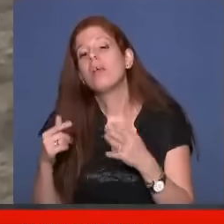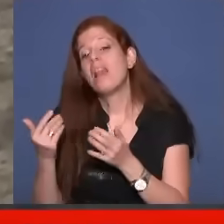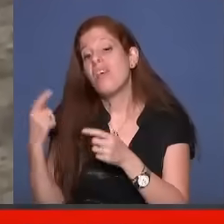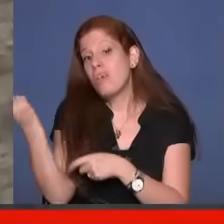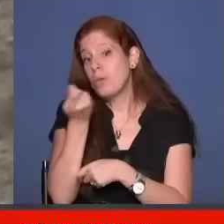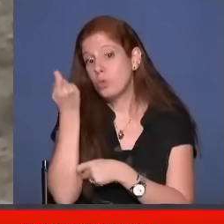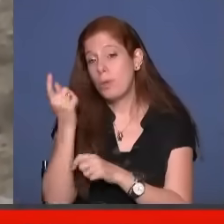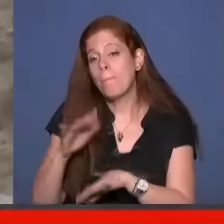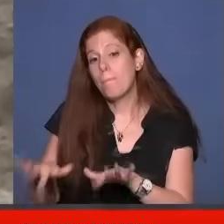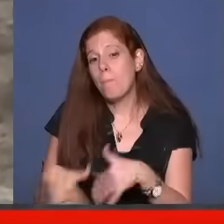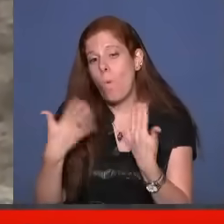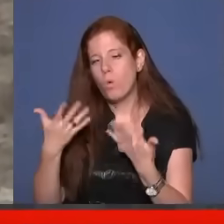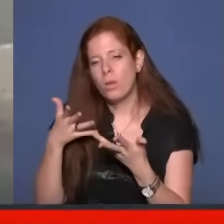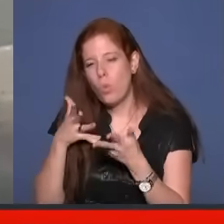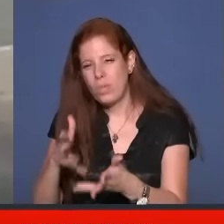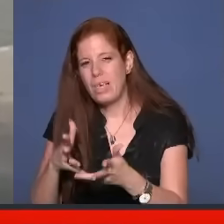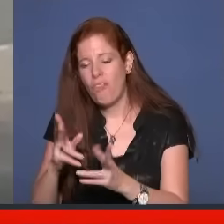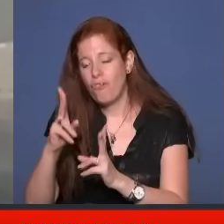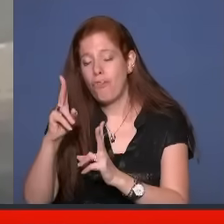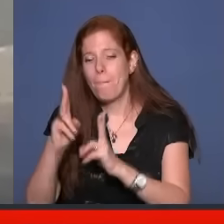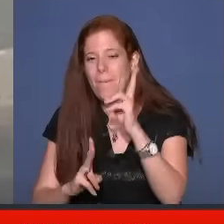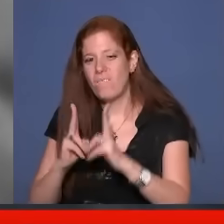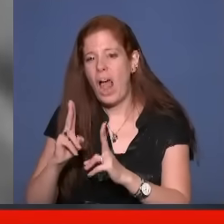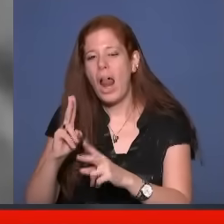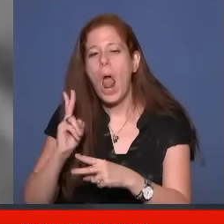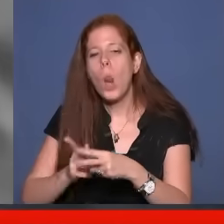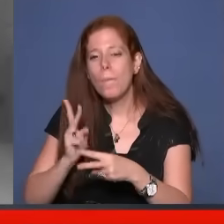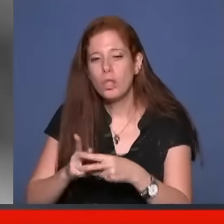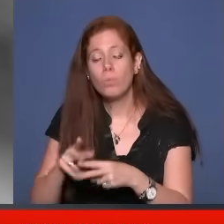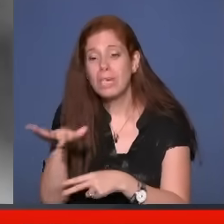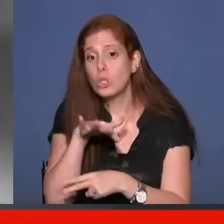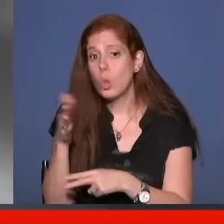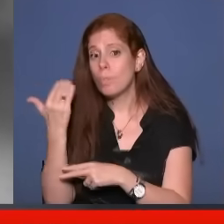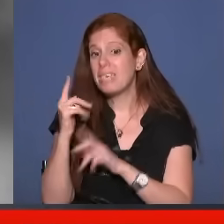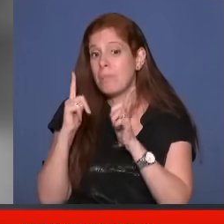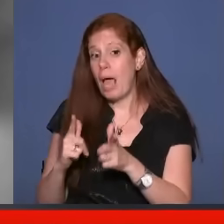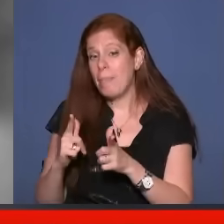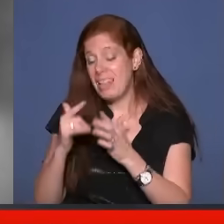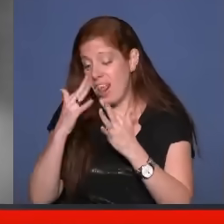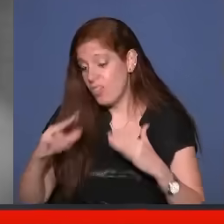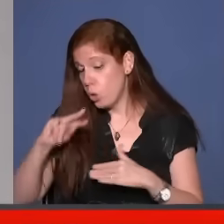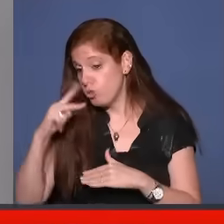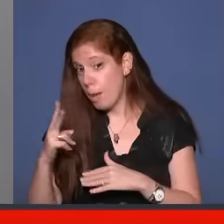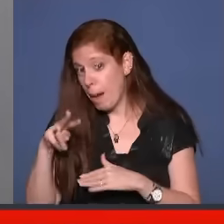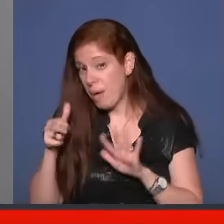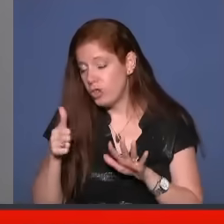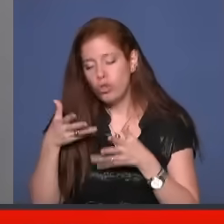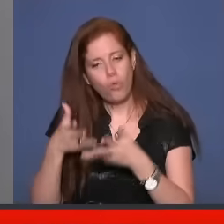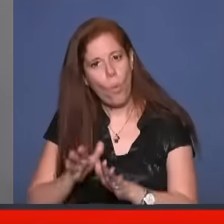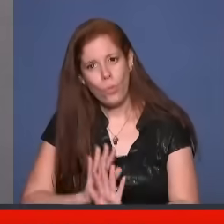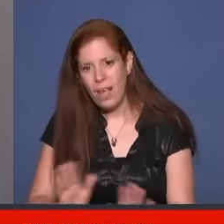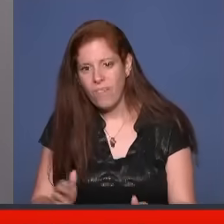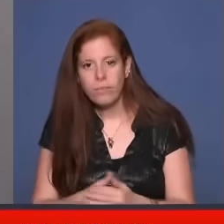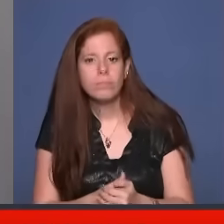מפעל אלומיניום במחוז אל נבטיה, אזור שלא הותקף מאז מלחמת לבנון השנייה ב-2006. היא וסת